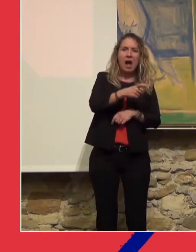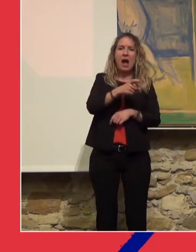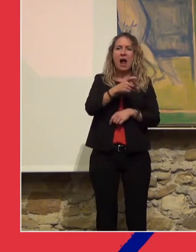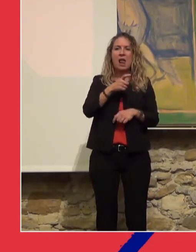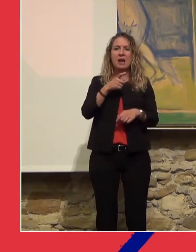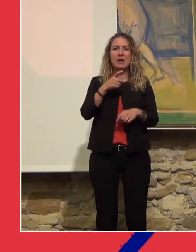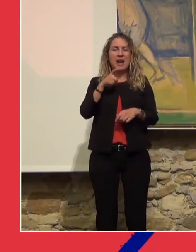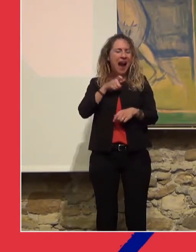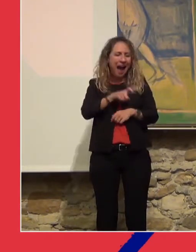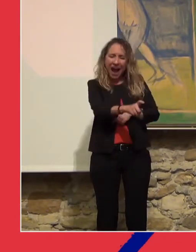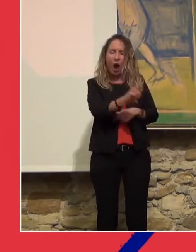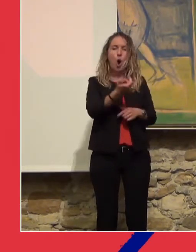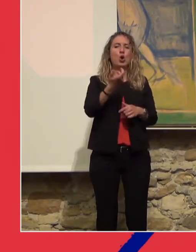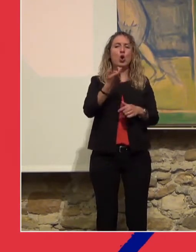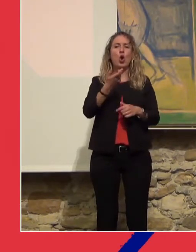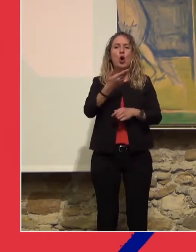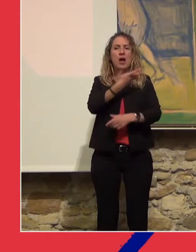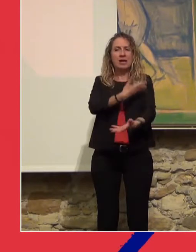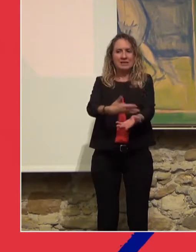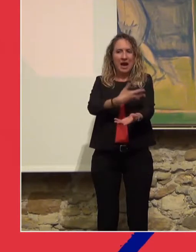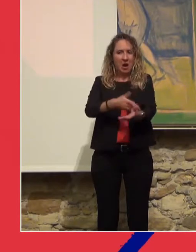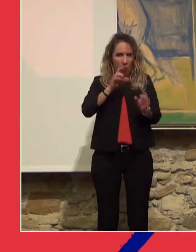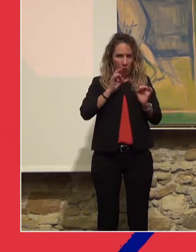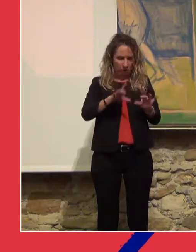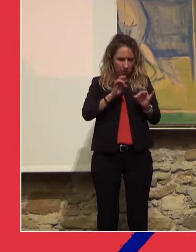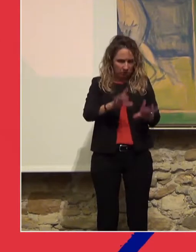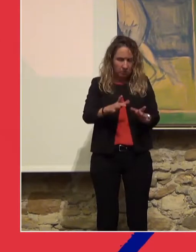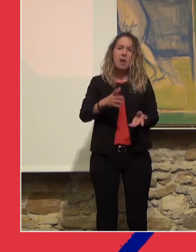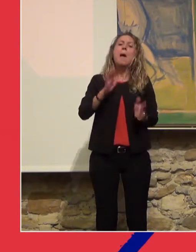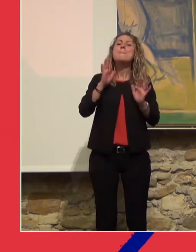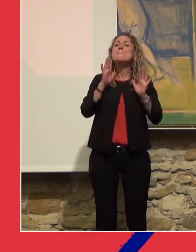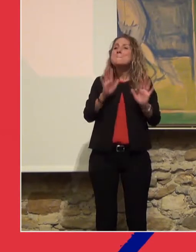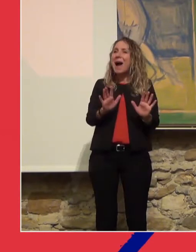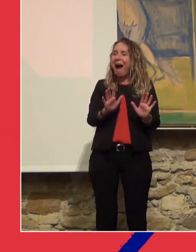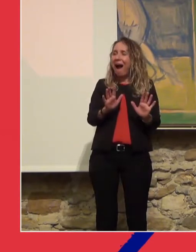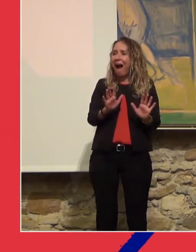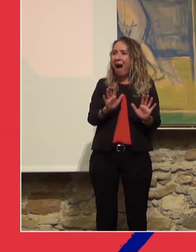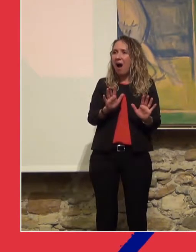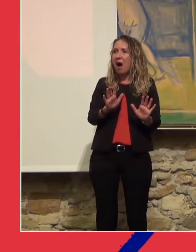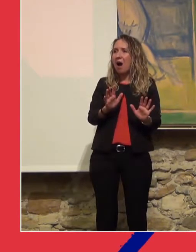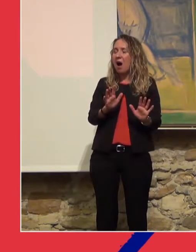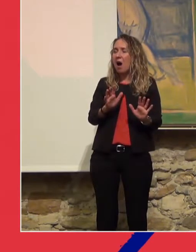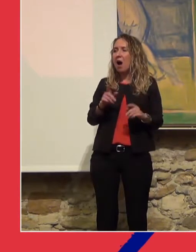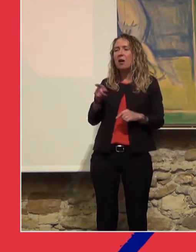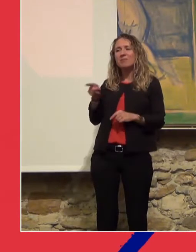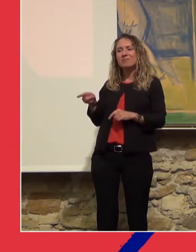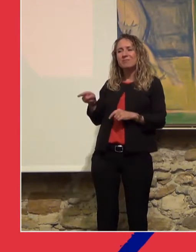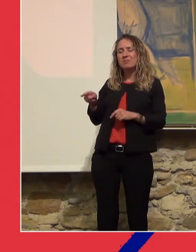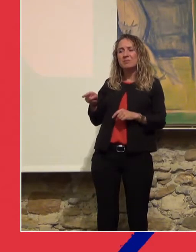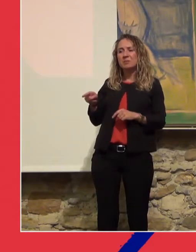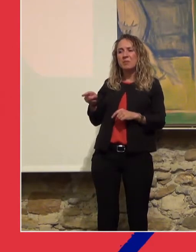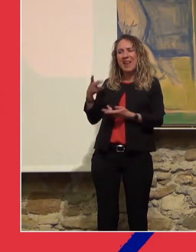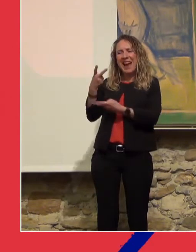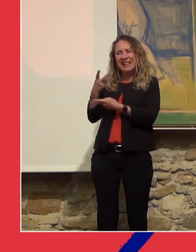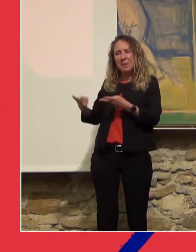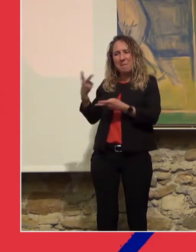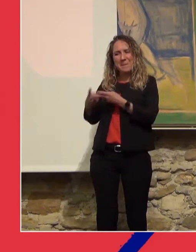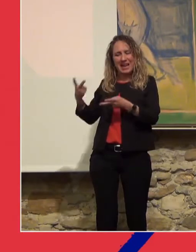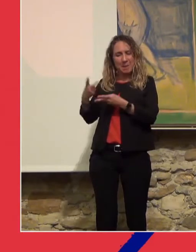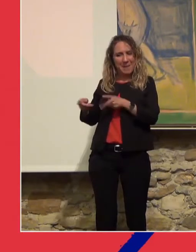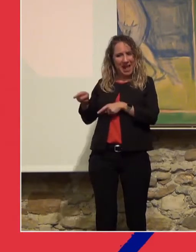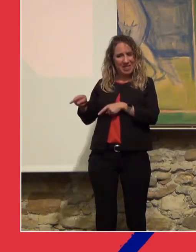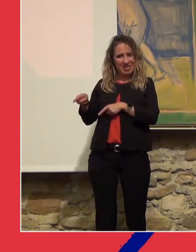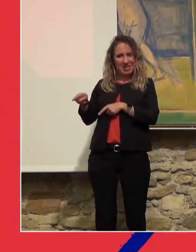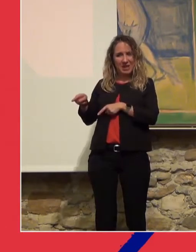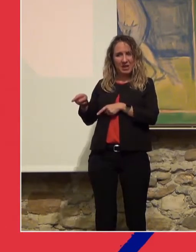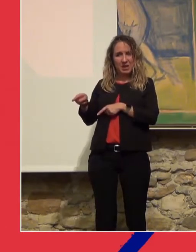vaccini. Occorre però chiedersi se e in che modo questi esperimenti ormai